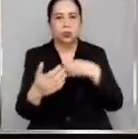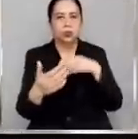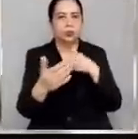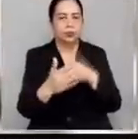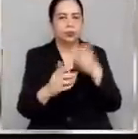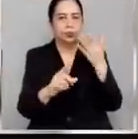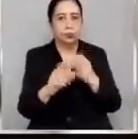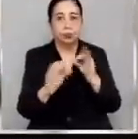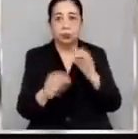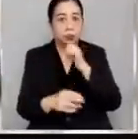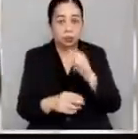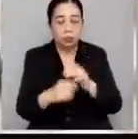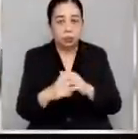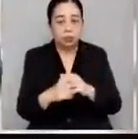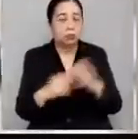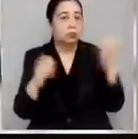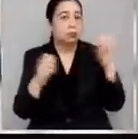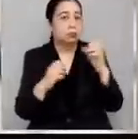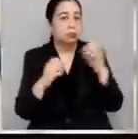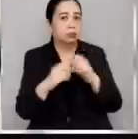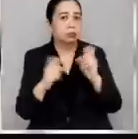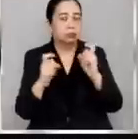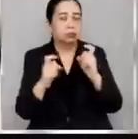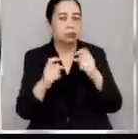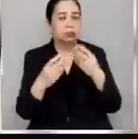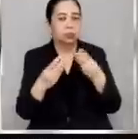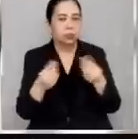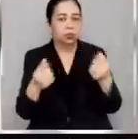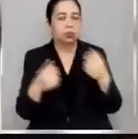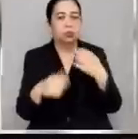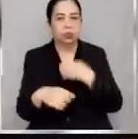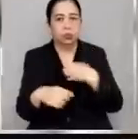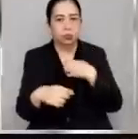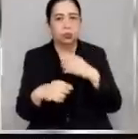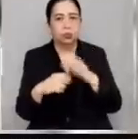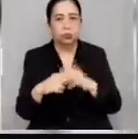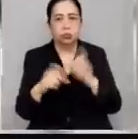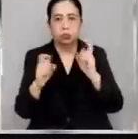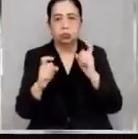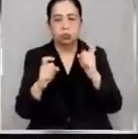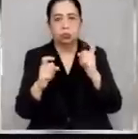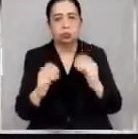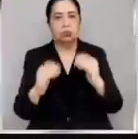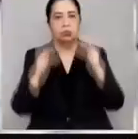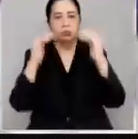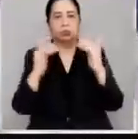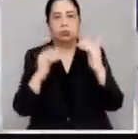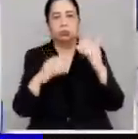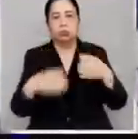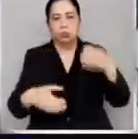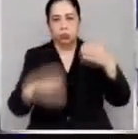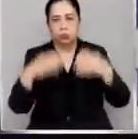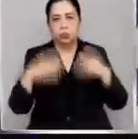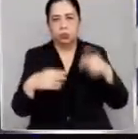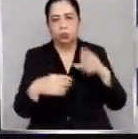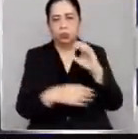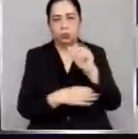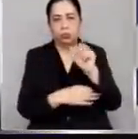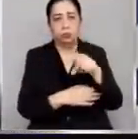hindi, inaasahang mabilis na mareresolve ang reklamo at agad maiakyat sa korte ang kaso. He has to come home